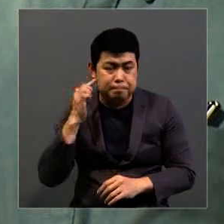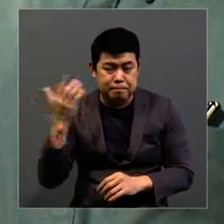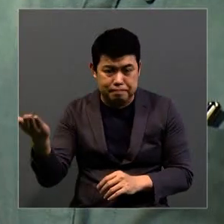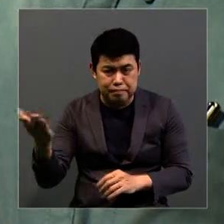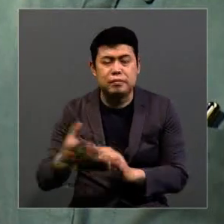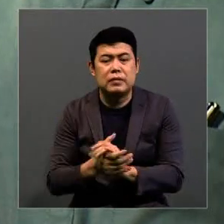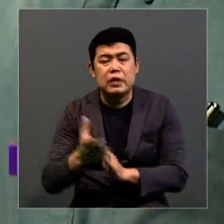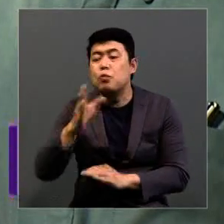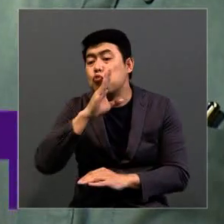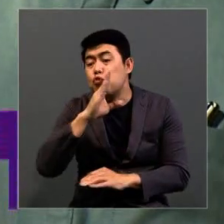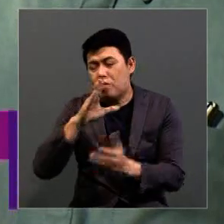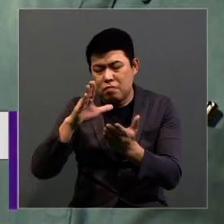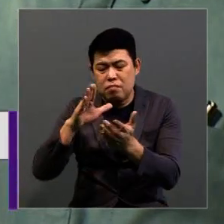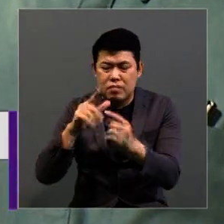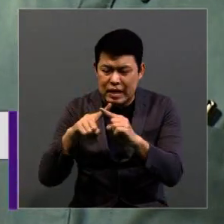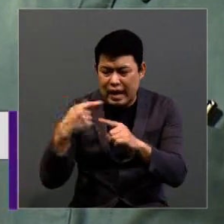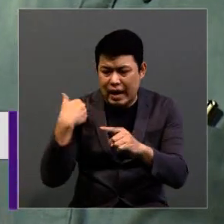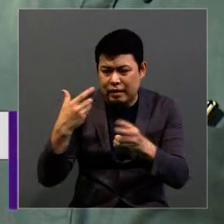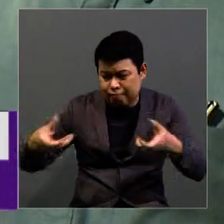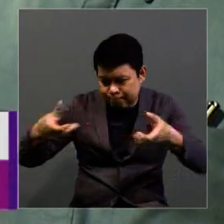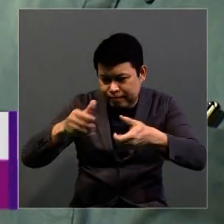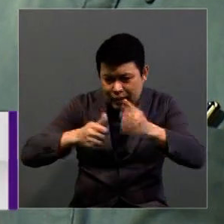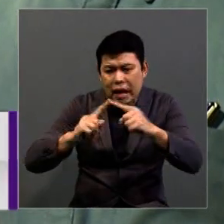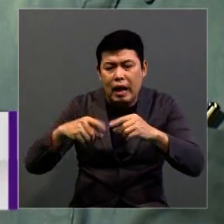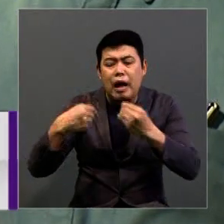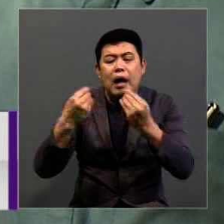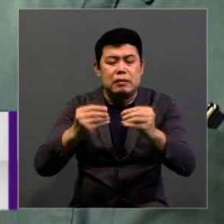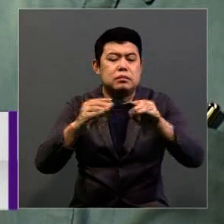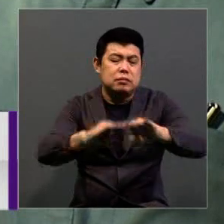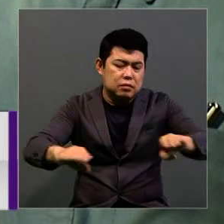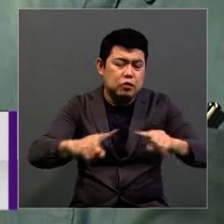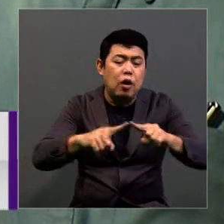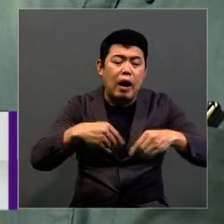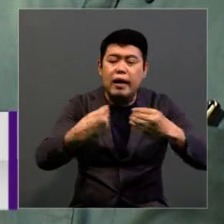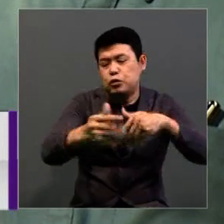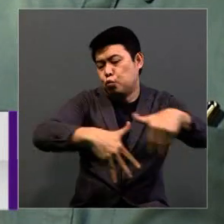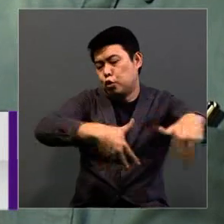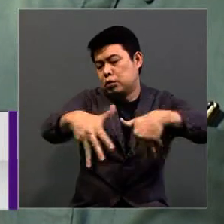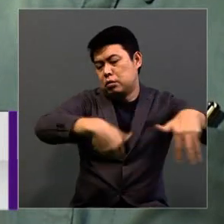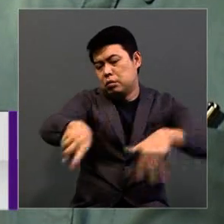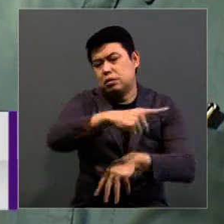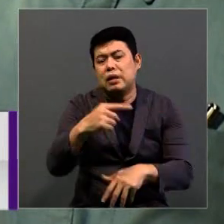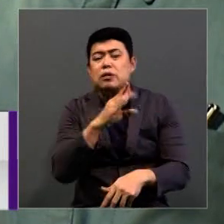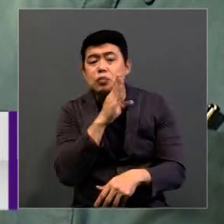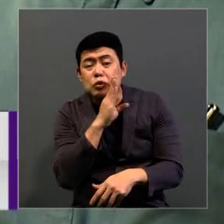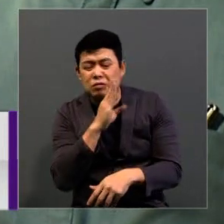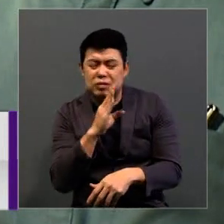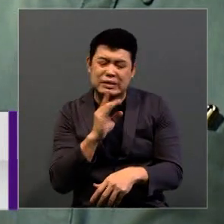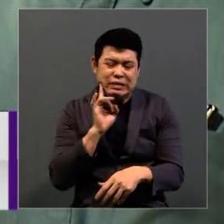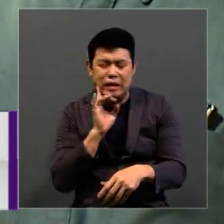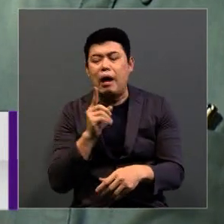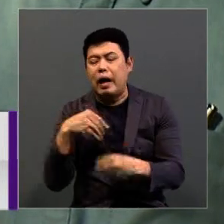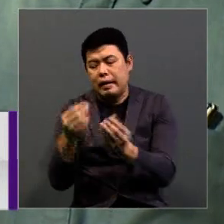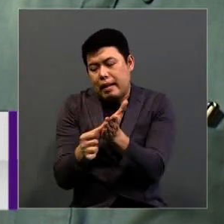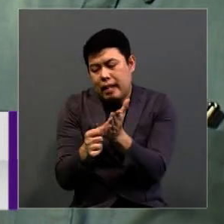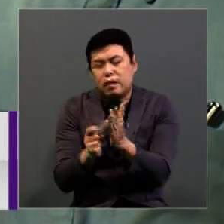ถ้าไม่อยากเล่นมานานก็ต้องเขตสอนประชาชนแล้วกันนะแล้วก็บางอย่างถ้ามันมันฝืนธรรมชาติมากก็ทำให้